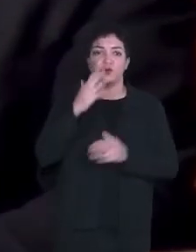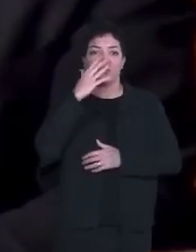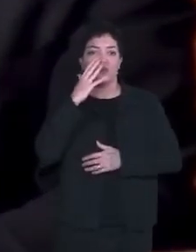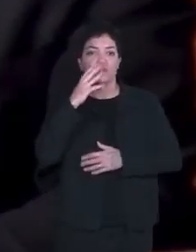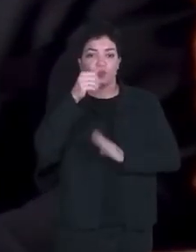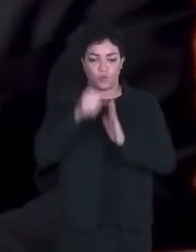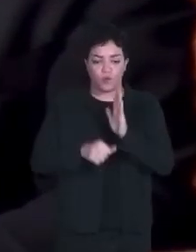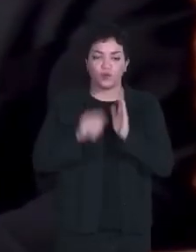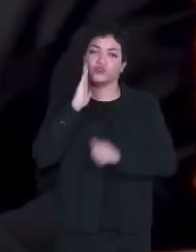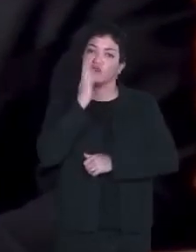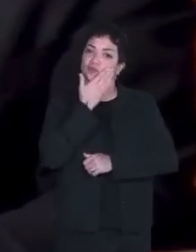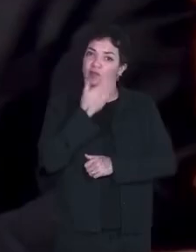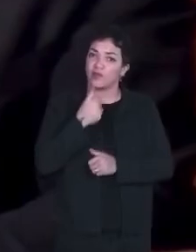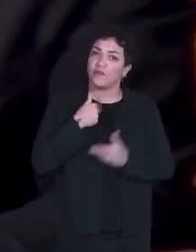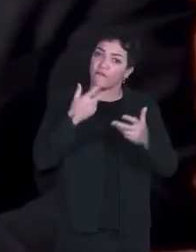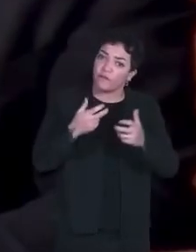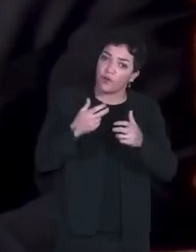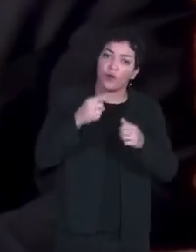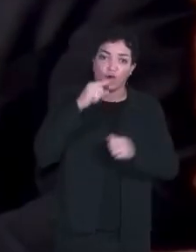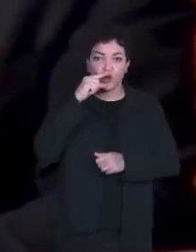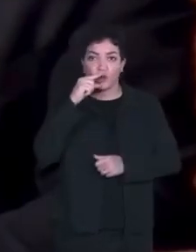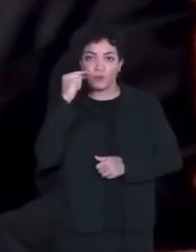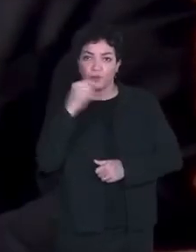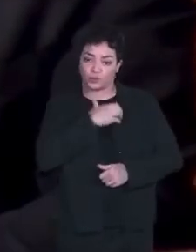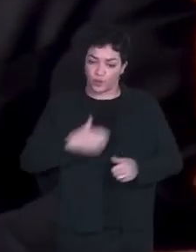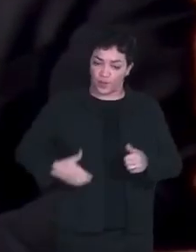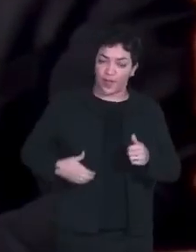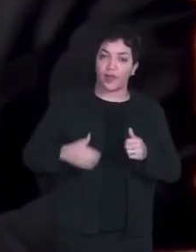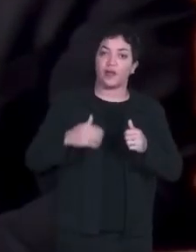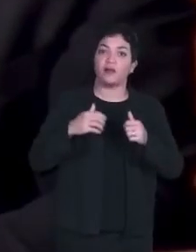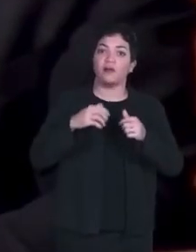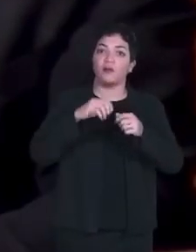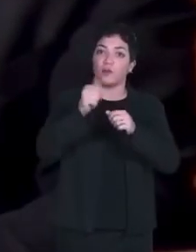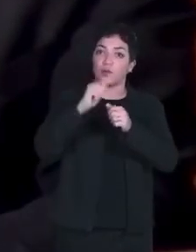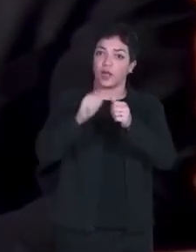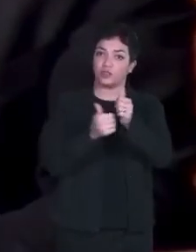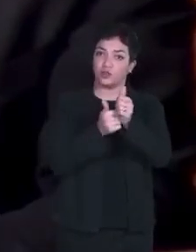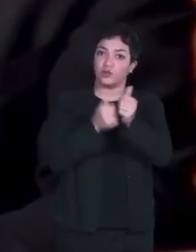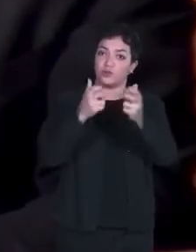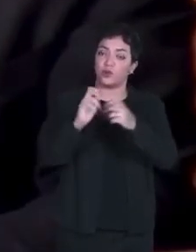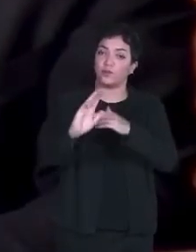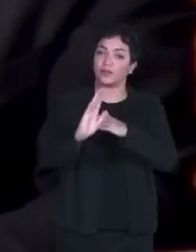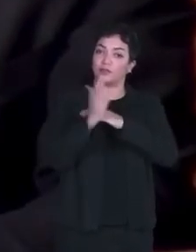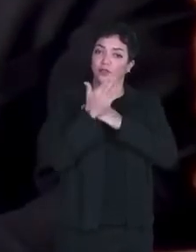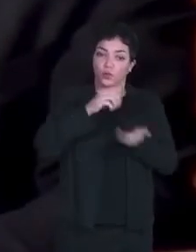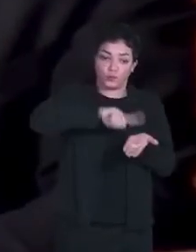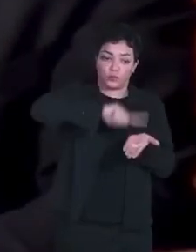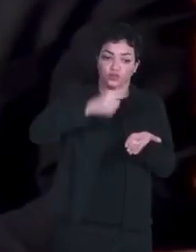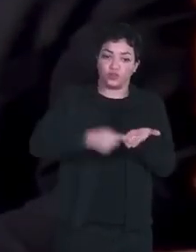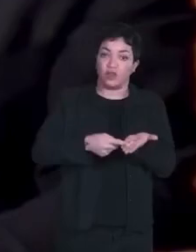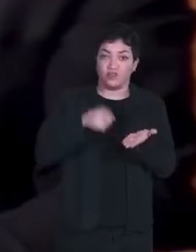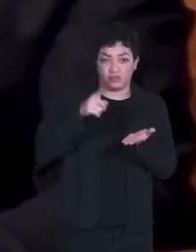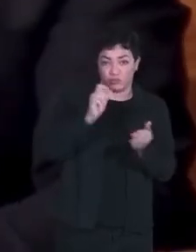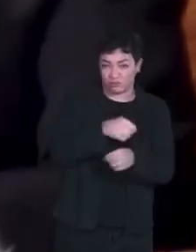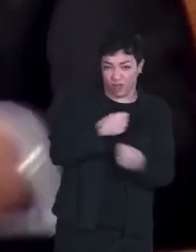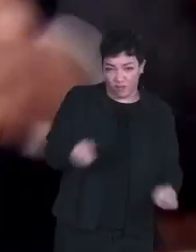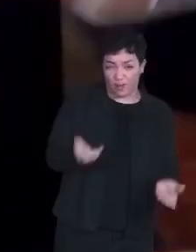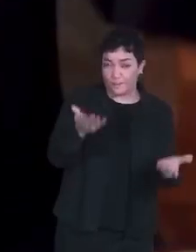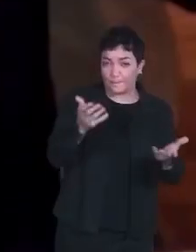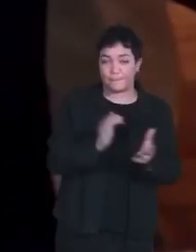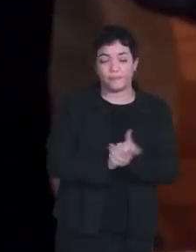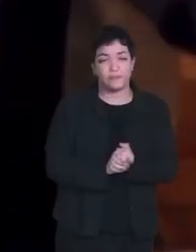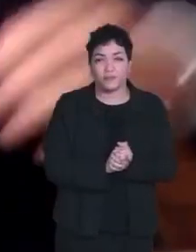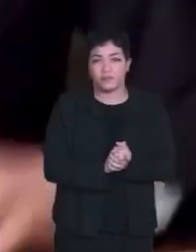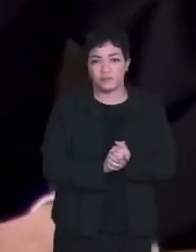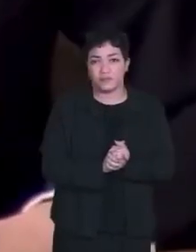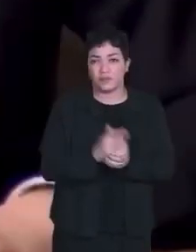adjointe, de nous présenter des orientations budgétaires. C'est ça que j'attends du débat municipal. Vous êtes incapable de le faire, c'est la réalité. Là où vous nous avez